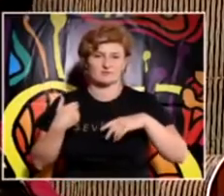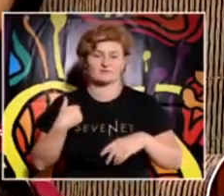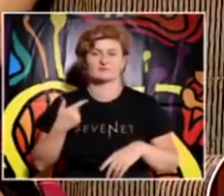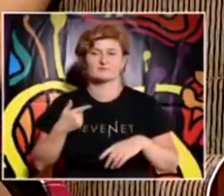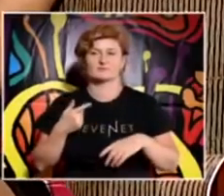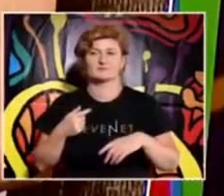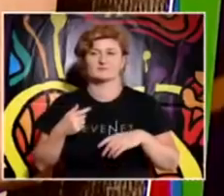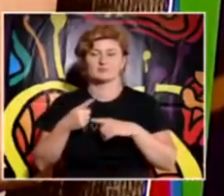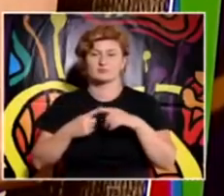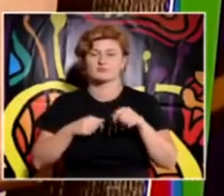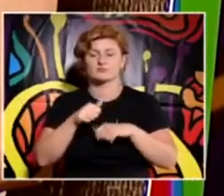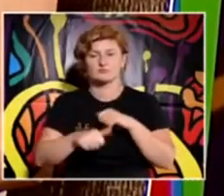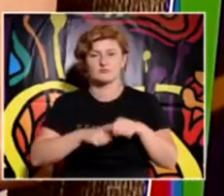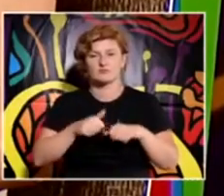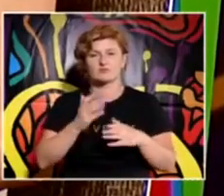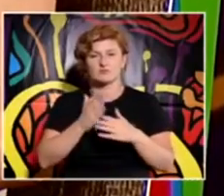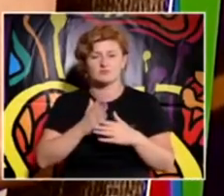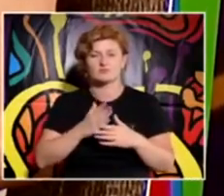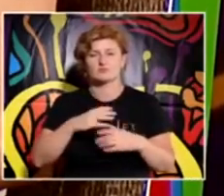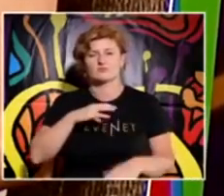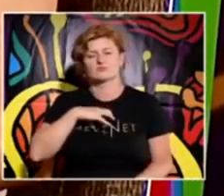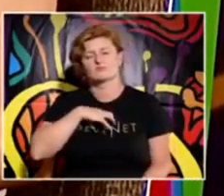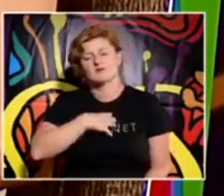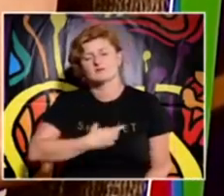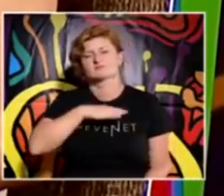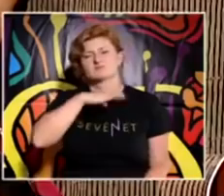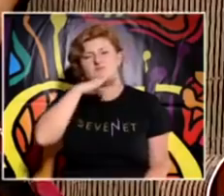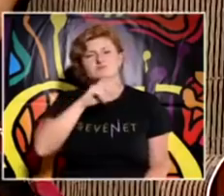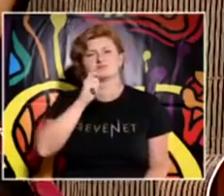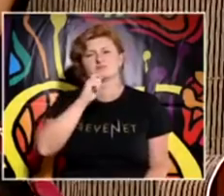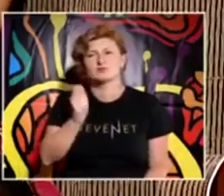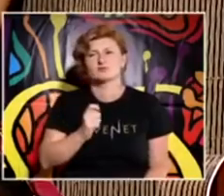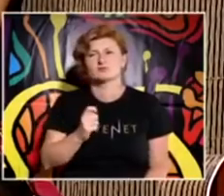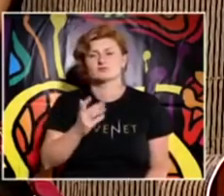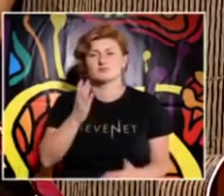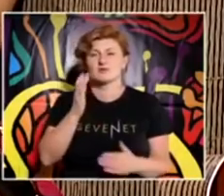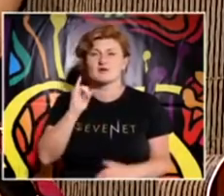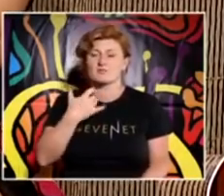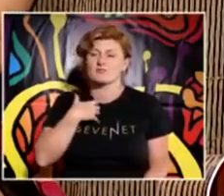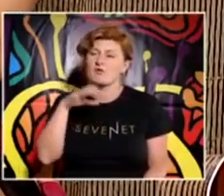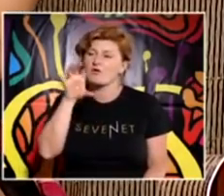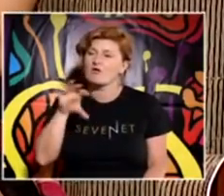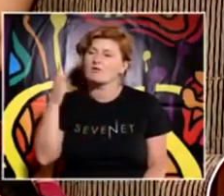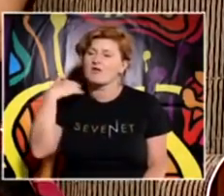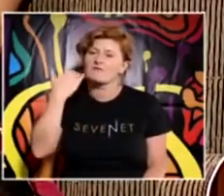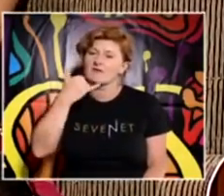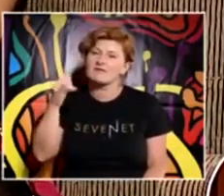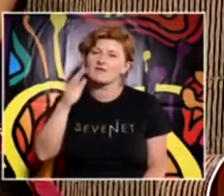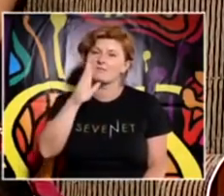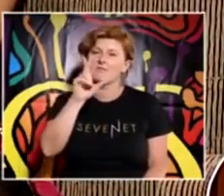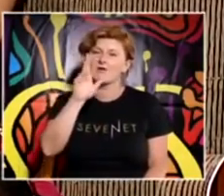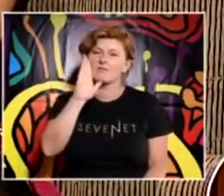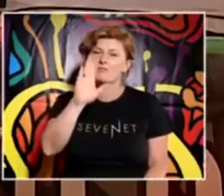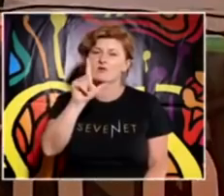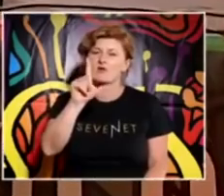naprawdę po tym pół roku byliśmy dosyć zmęczeni już podróżowaniem. Ja jak oglądałem innych blogerów kiedyś, to tak trochę pod nosem się